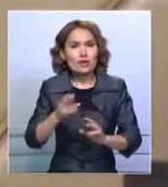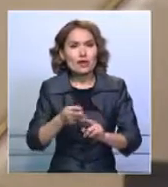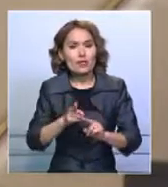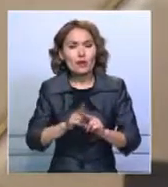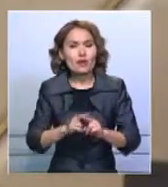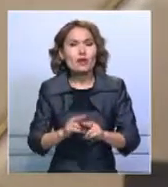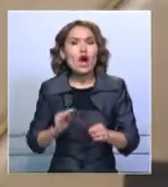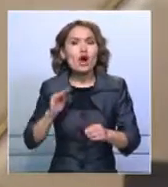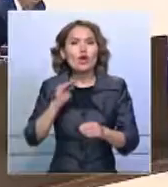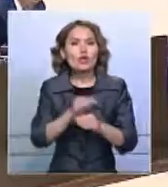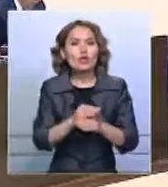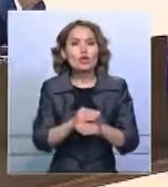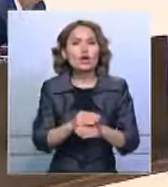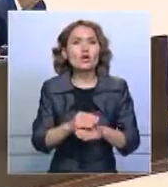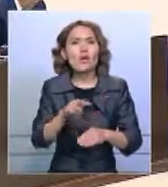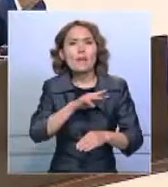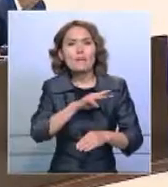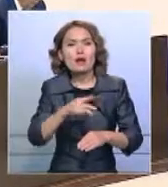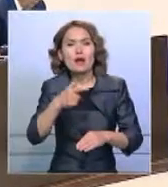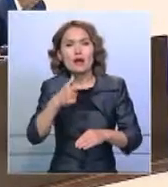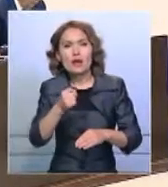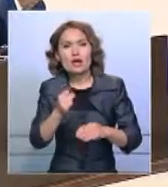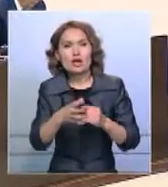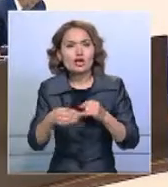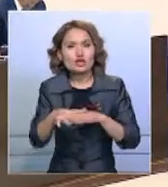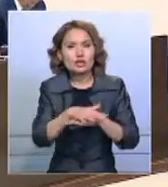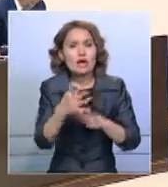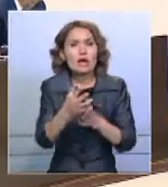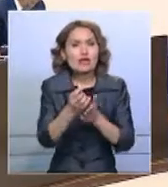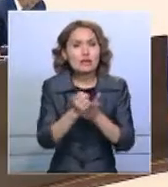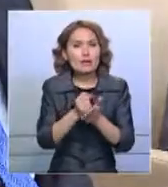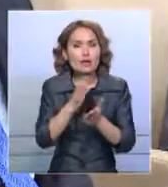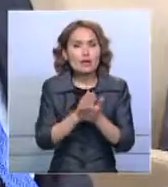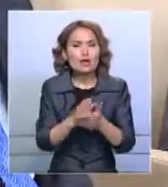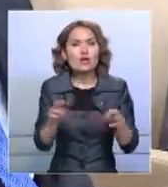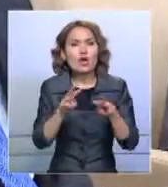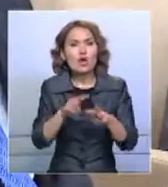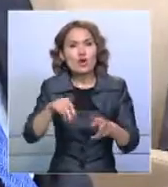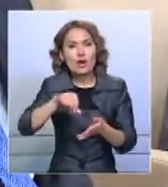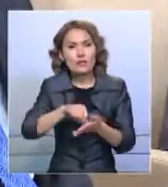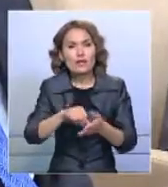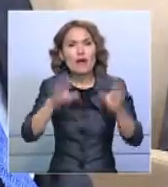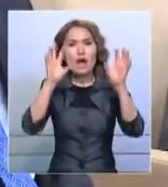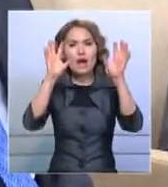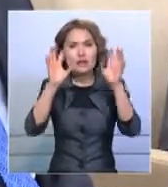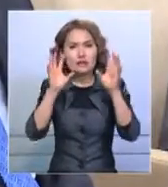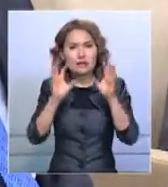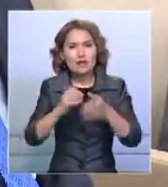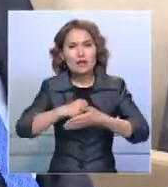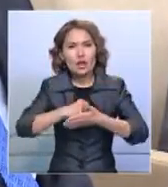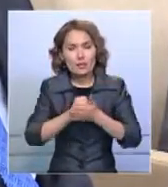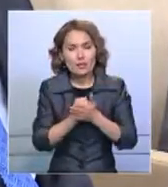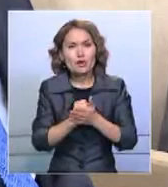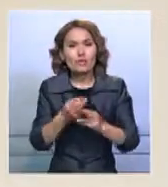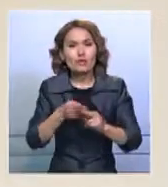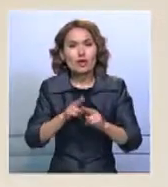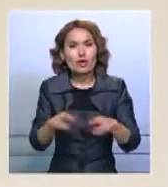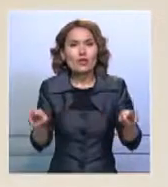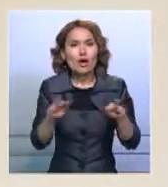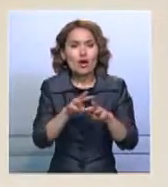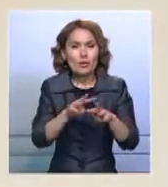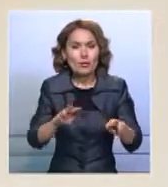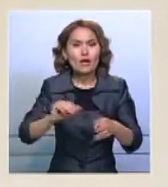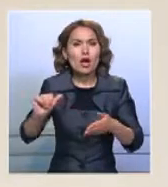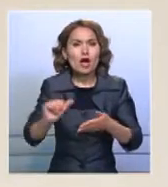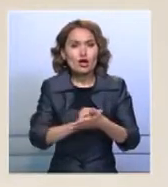айналымға қосымша ондаған миллион гектар жер қосылуы ықтимал. Осы ретте үкімет мүшелерімен заң шығарушылардың үкіметтік емес ұйымдар